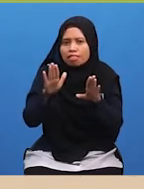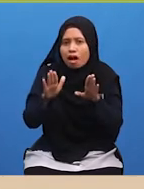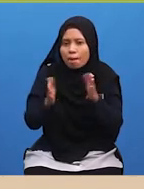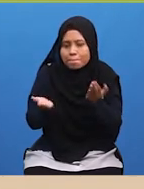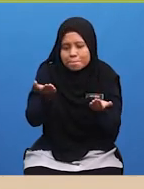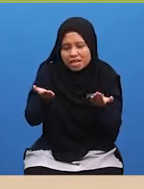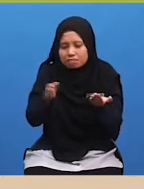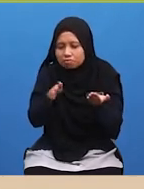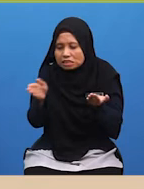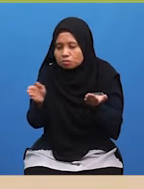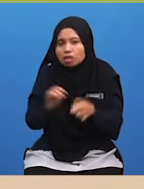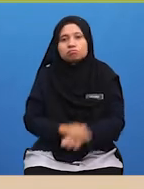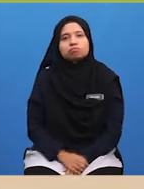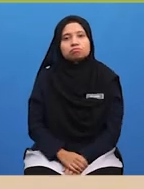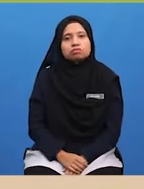berat sebelah.